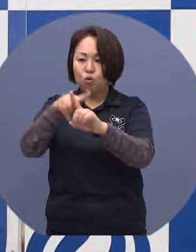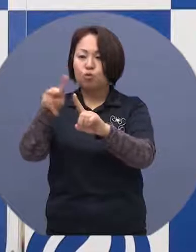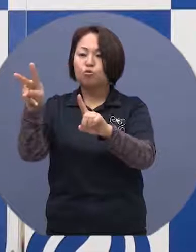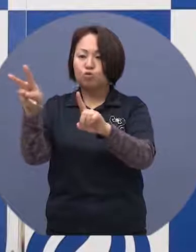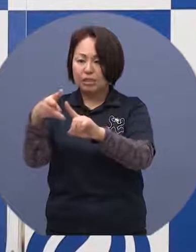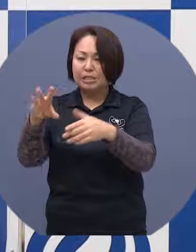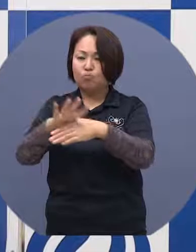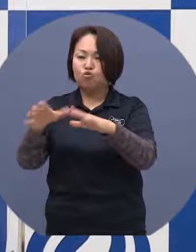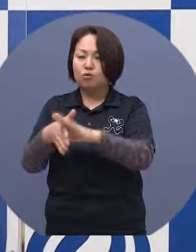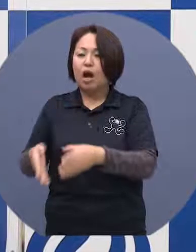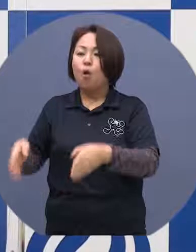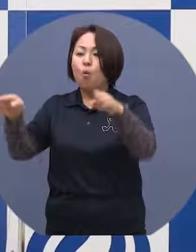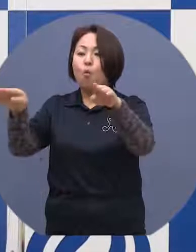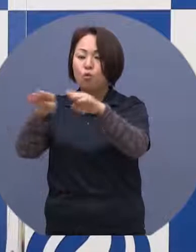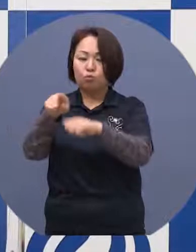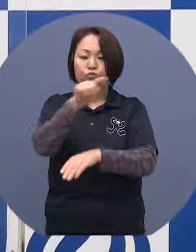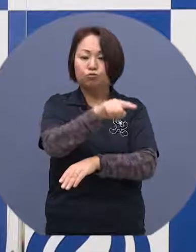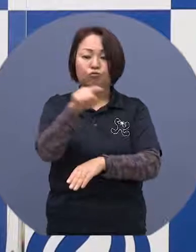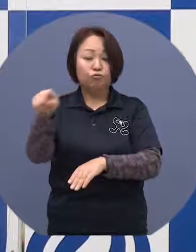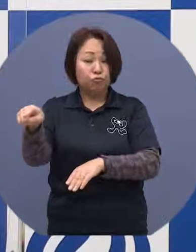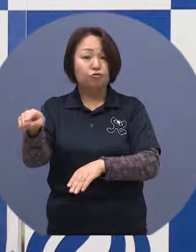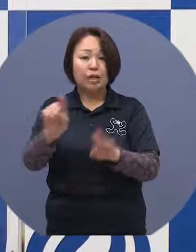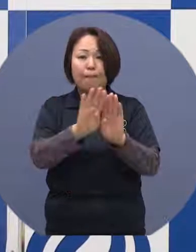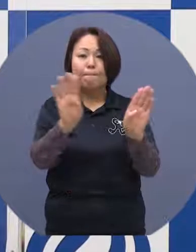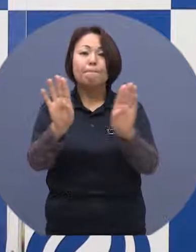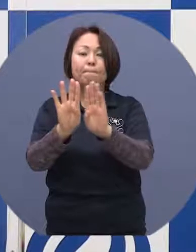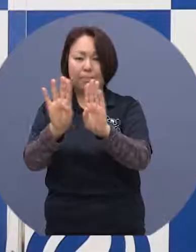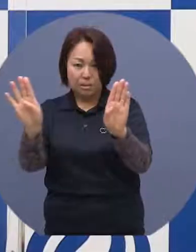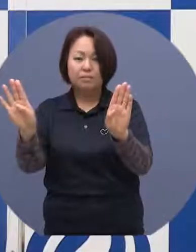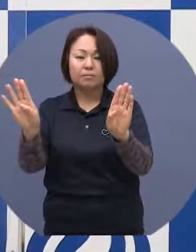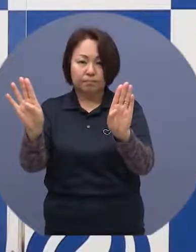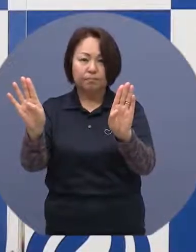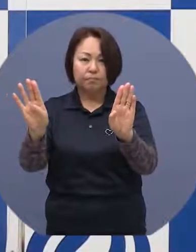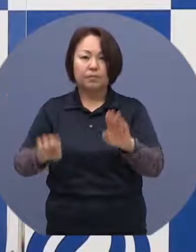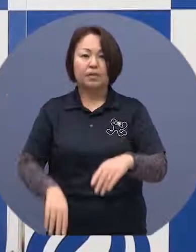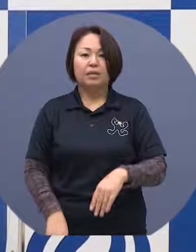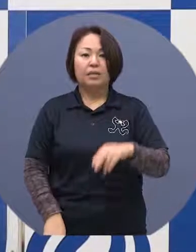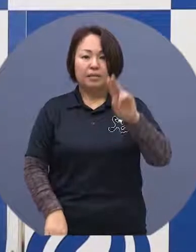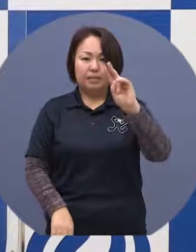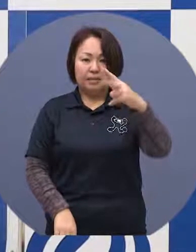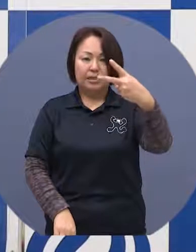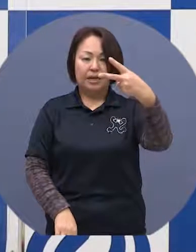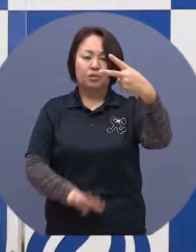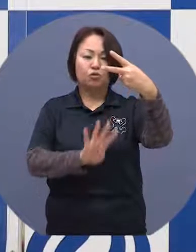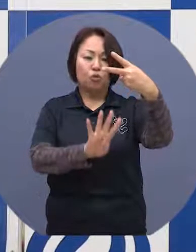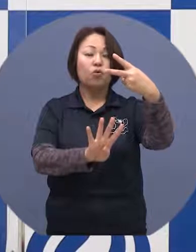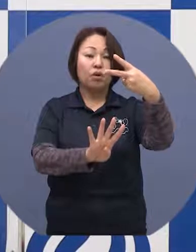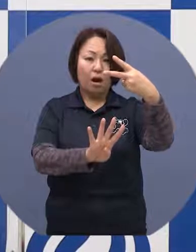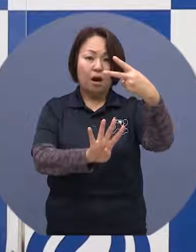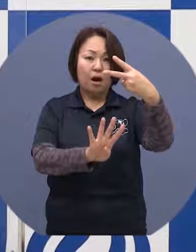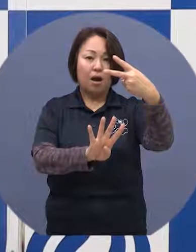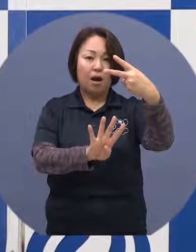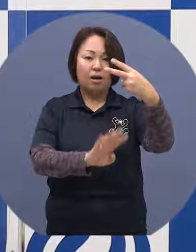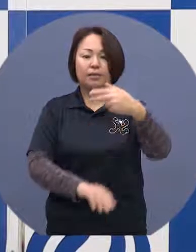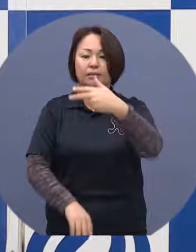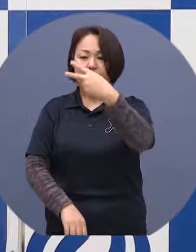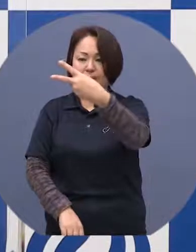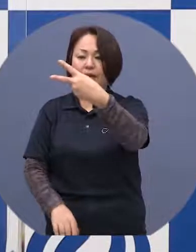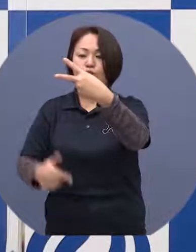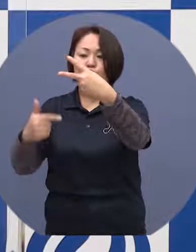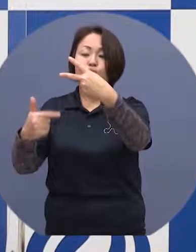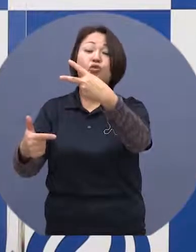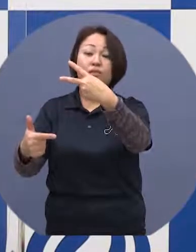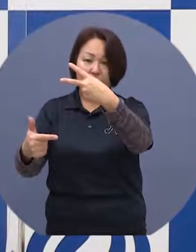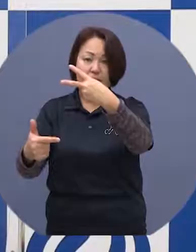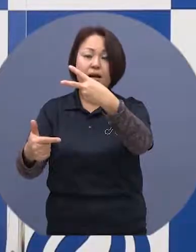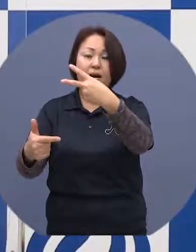ておりますそれぞれ2月4日と2月6日え開催をさせていただきますあの詳細な日時